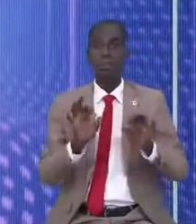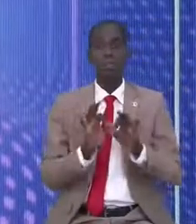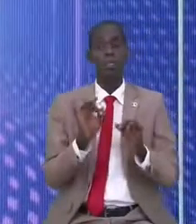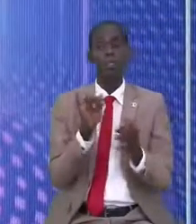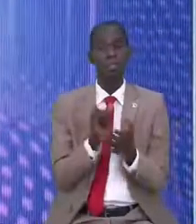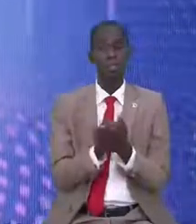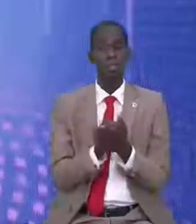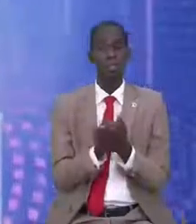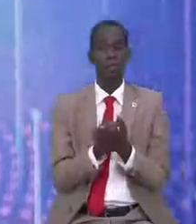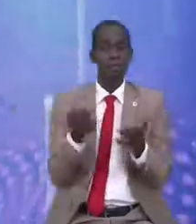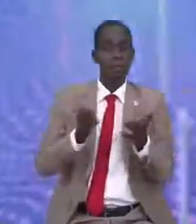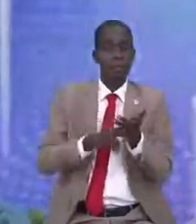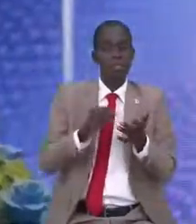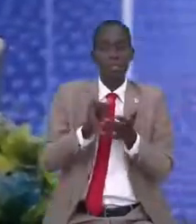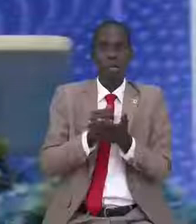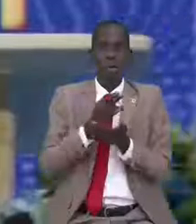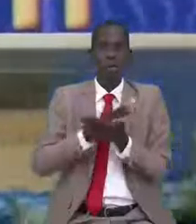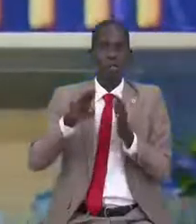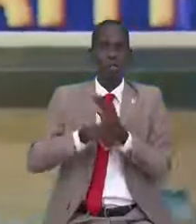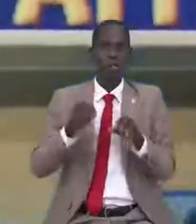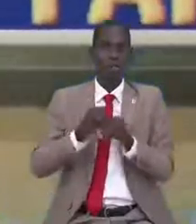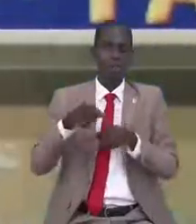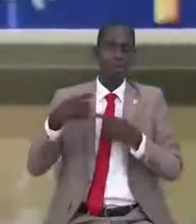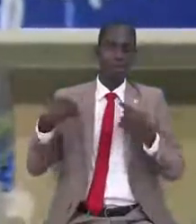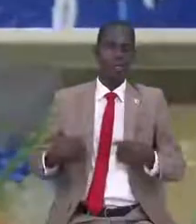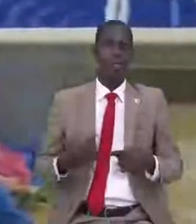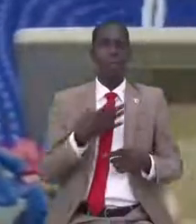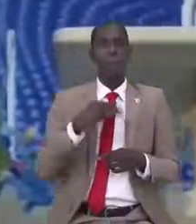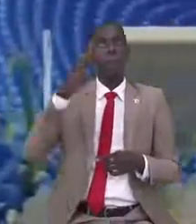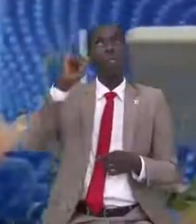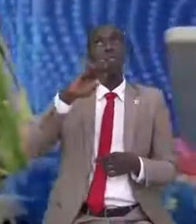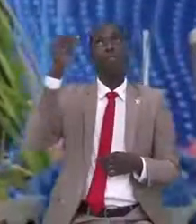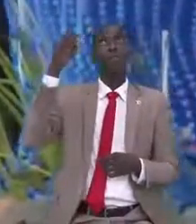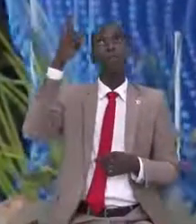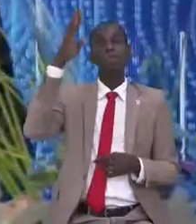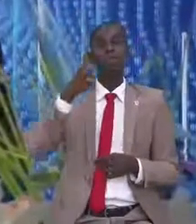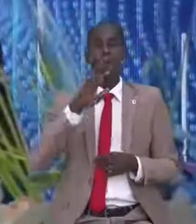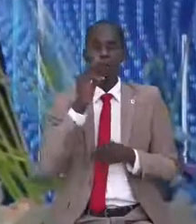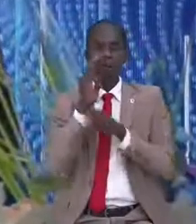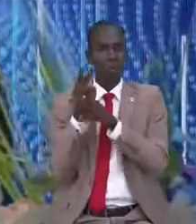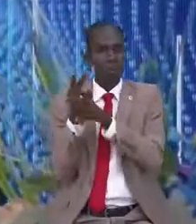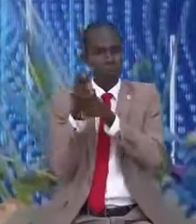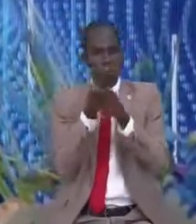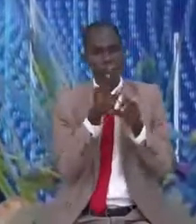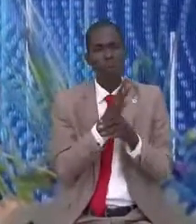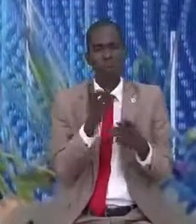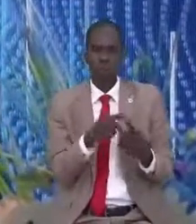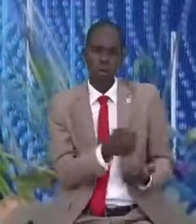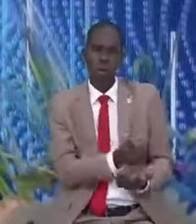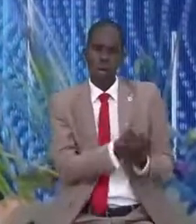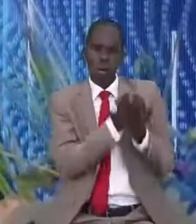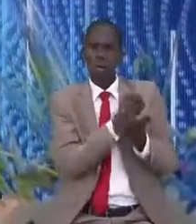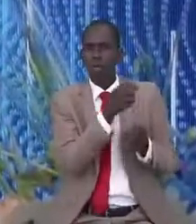inscrit, enregistre le Saint-Esprit dans la vie. La sainteté en vous. Par la grâce de Dieu, vous